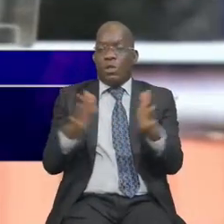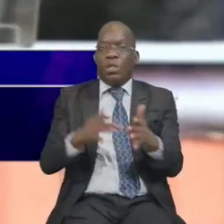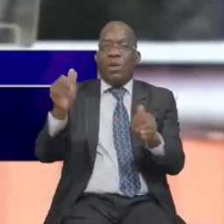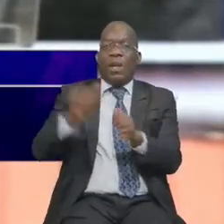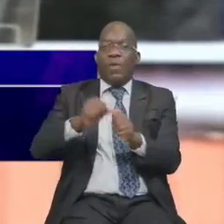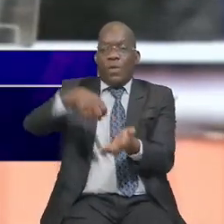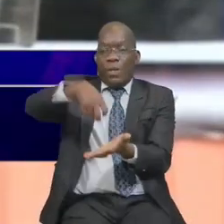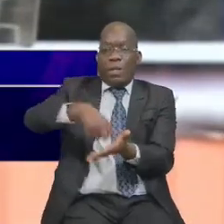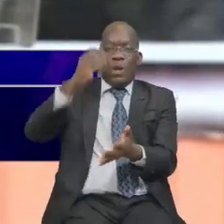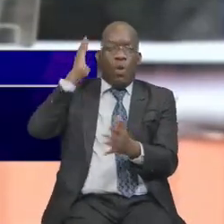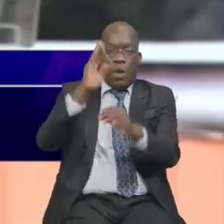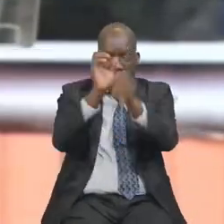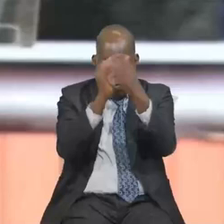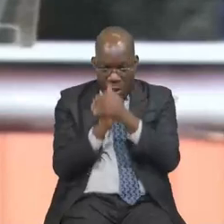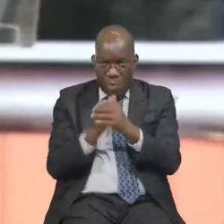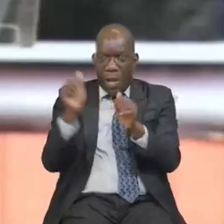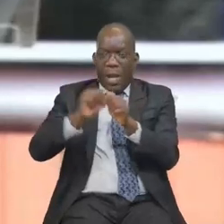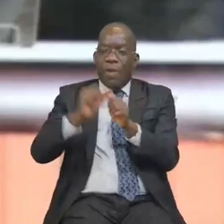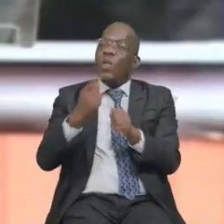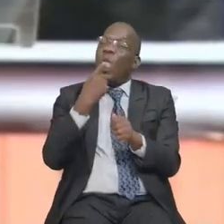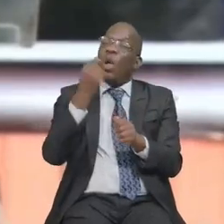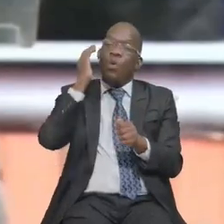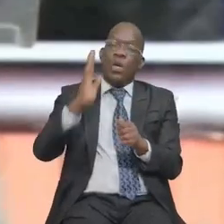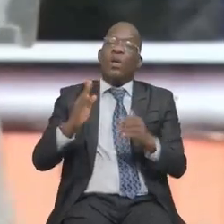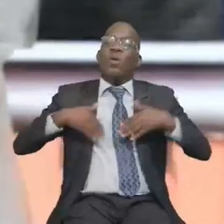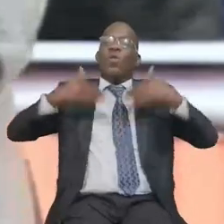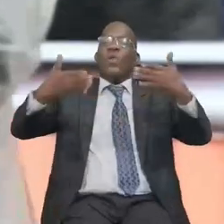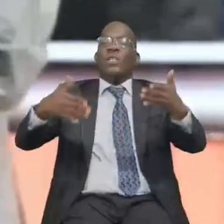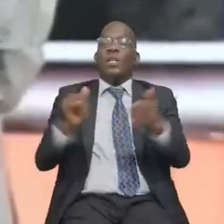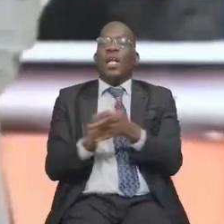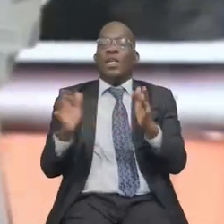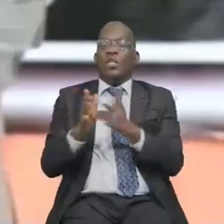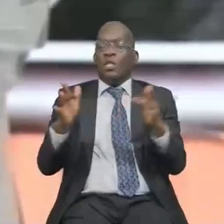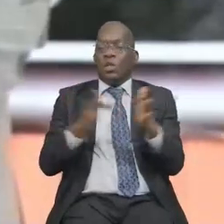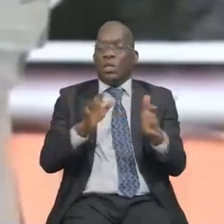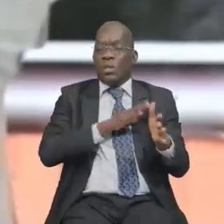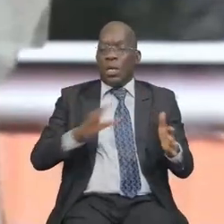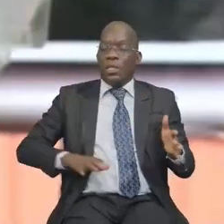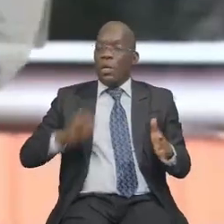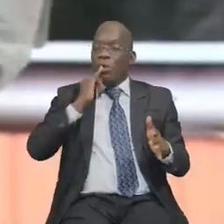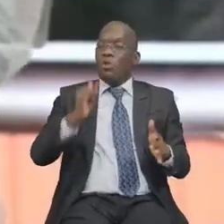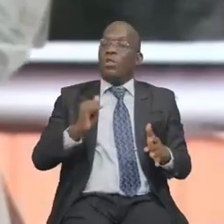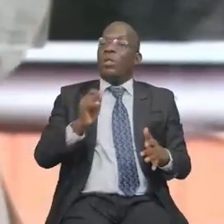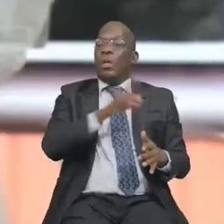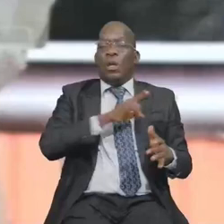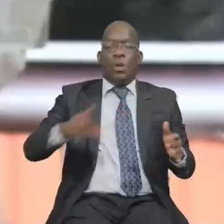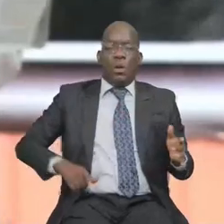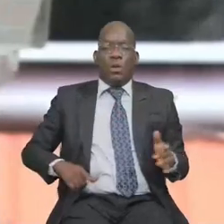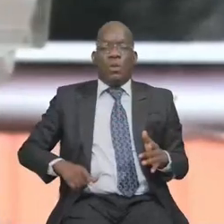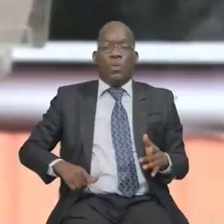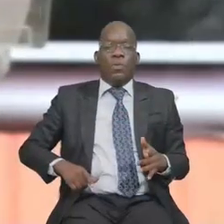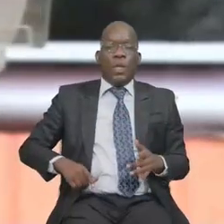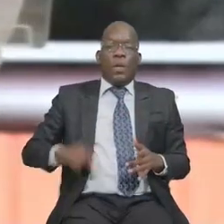et que toute langue confesse que Jésus-Christ est Seigneur. Verset 12. C'est pourquoi je lui donnerai